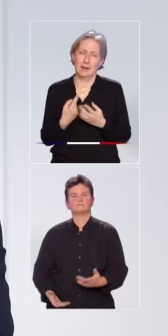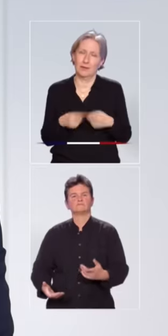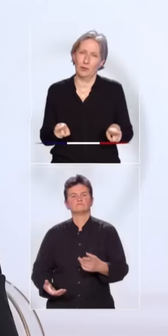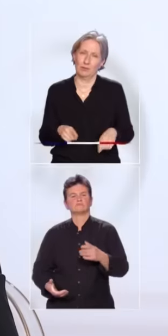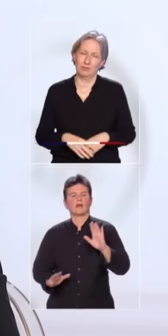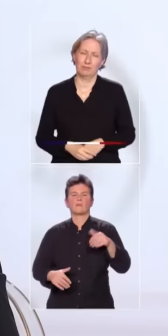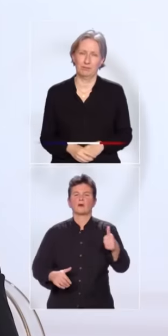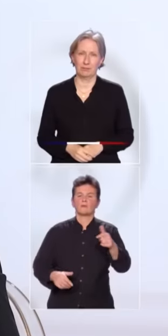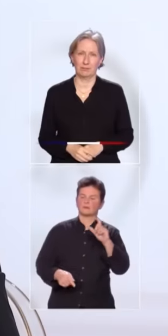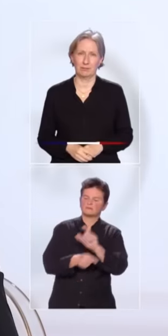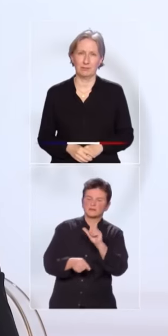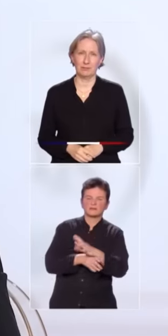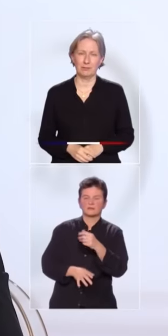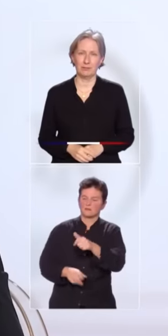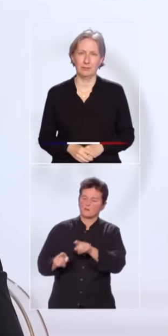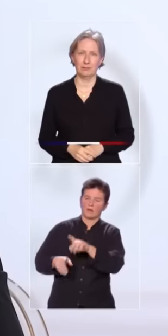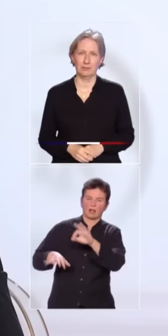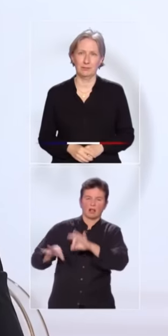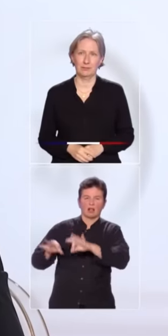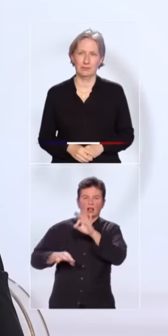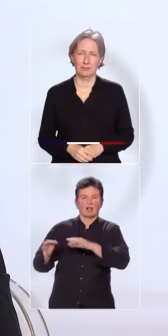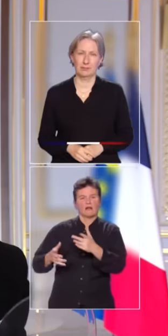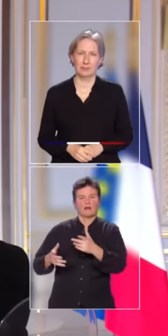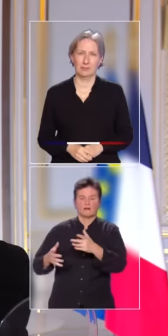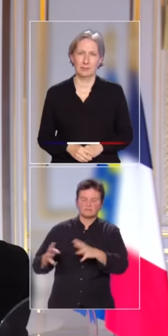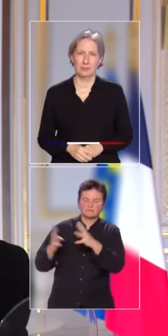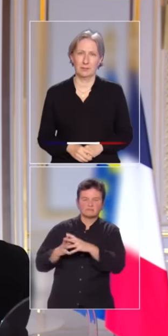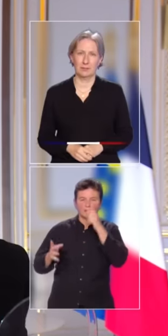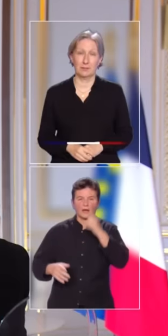ils vous reprochent d'instrumentaliser le conflit en Ukraine,